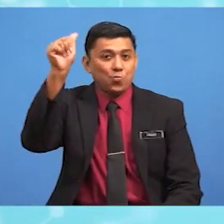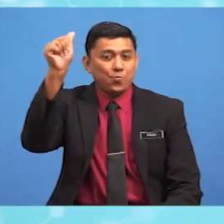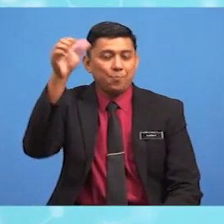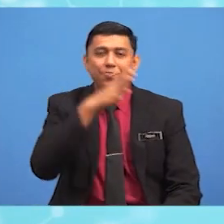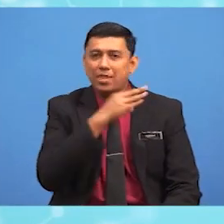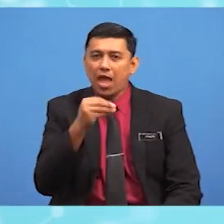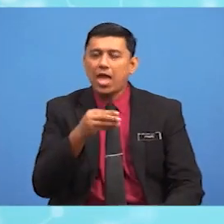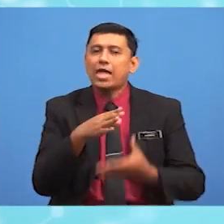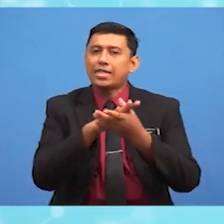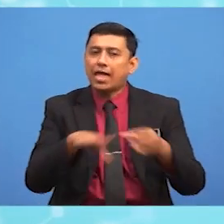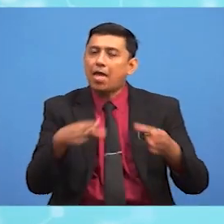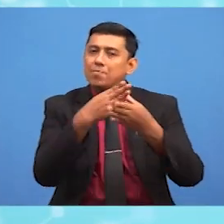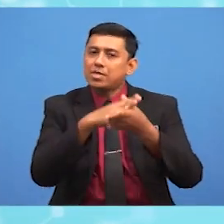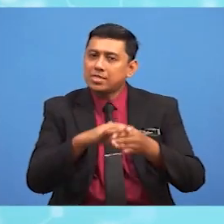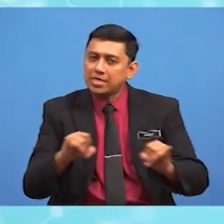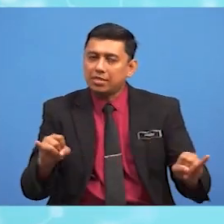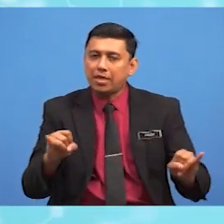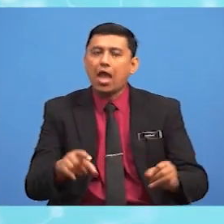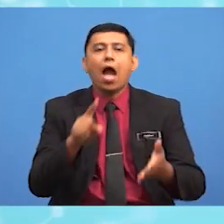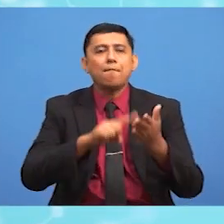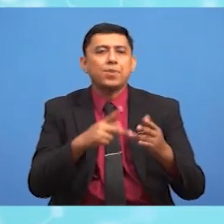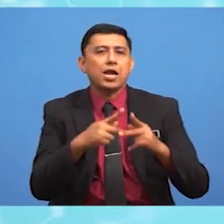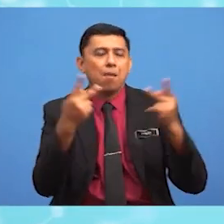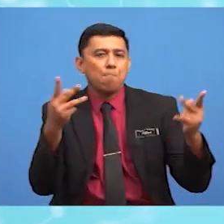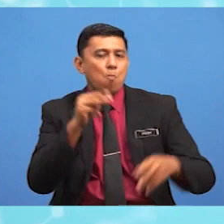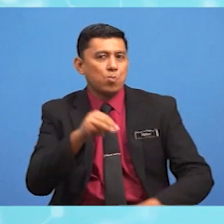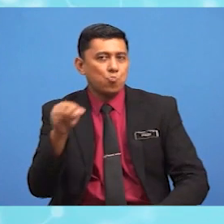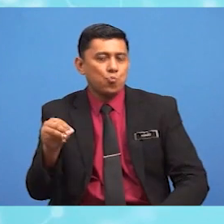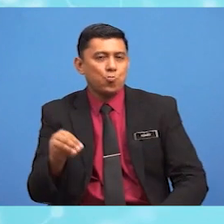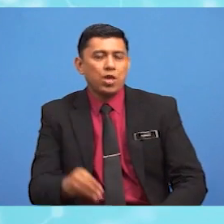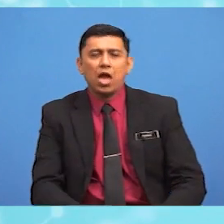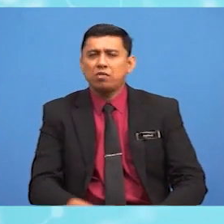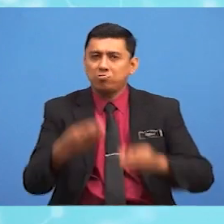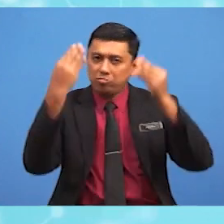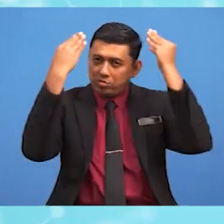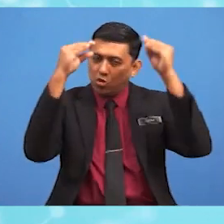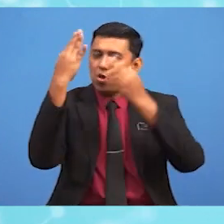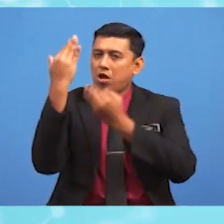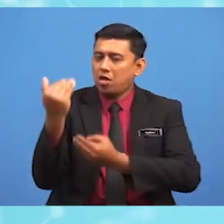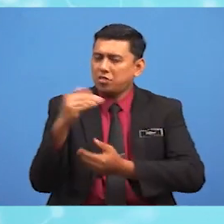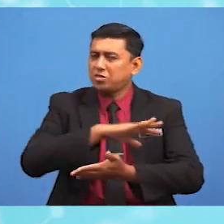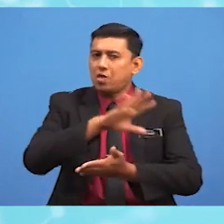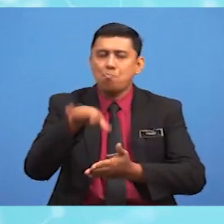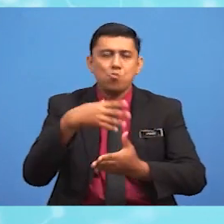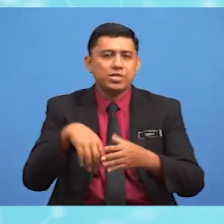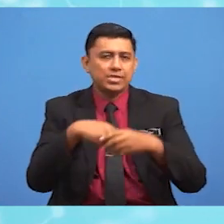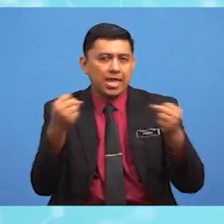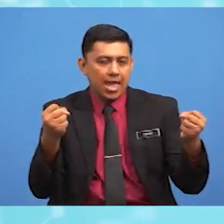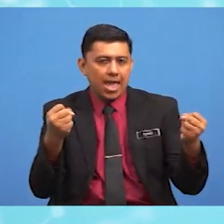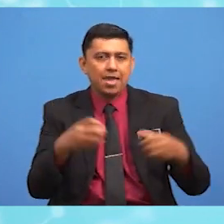Assalamualaikum dan salam sejahtera. Apa khabar murid-murid? Cikgu harap murid-murid dalam keadaan sihat sejahtera